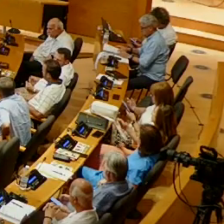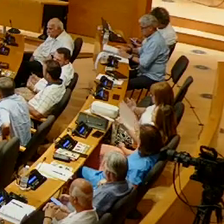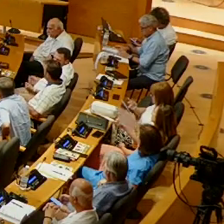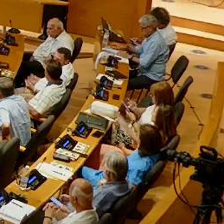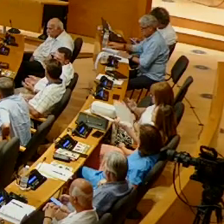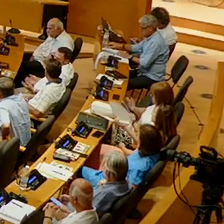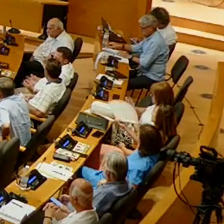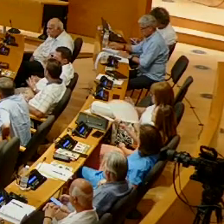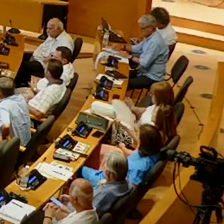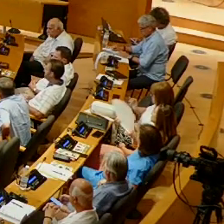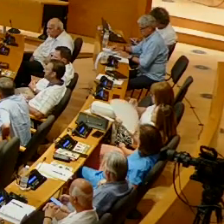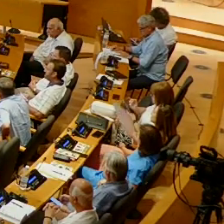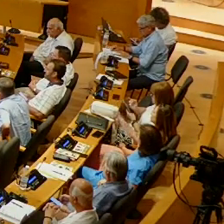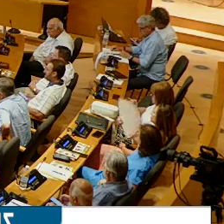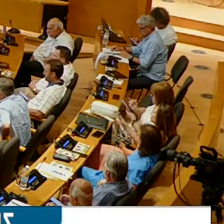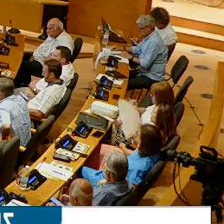Όχι, okay, να ανοίξεις.